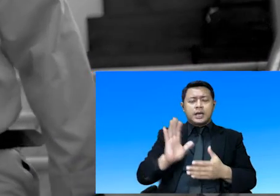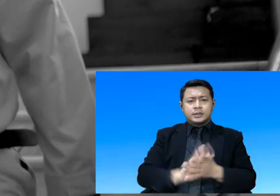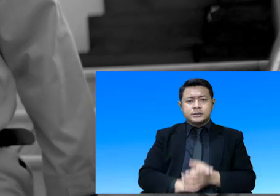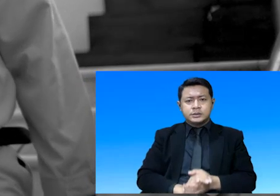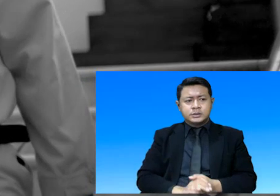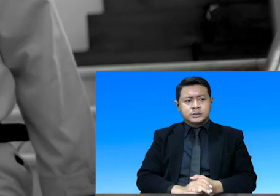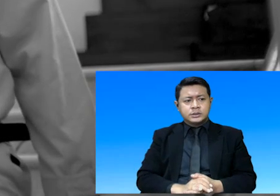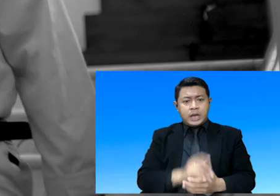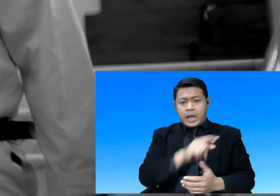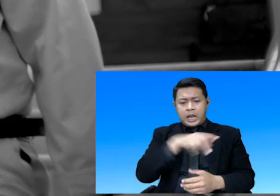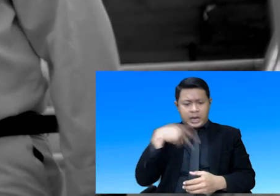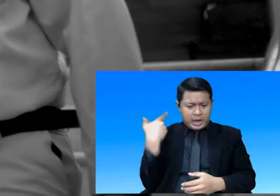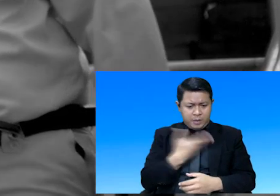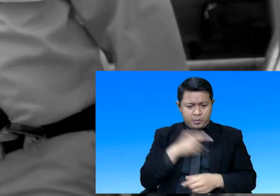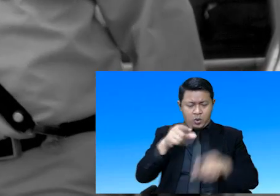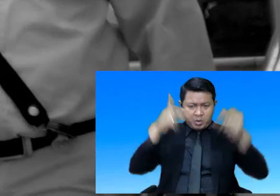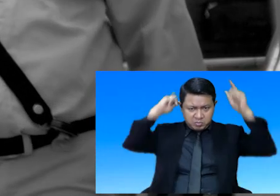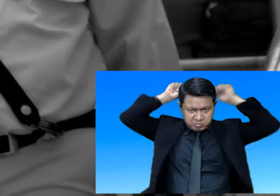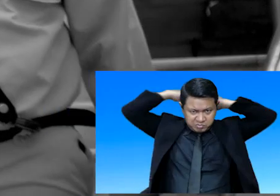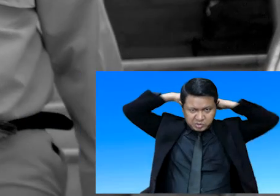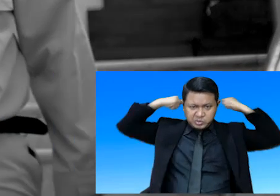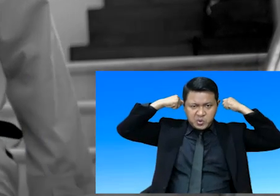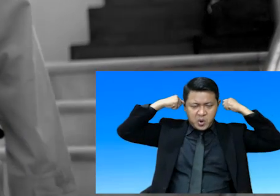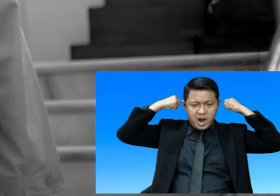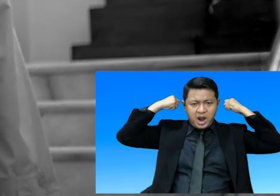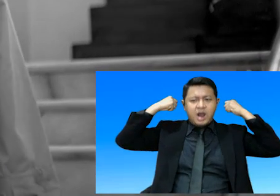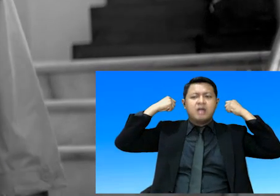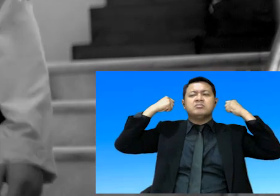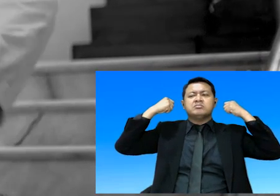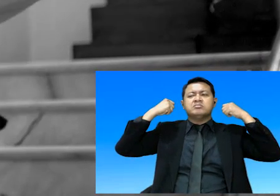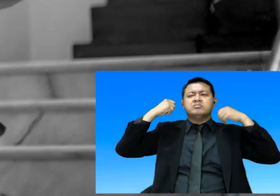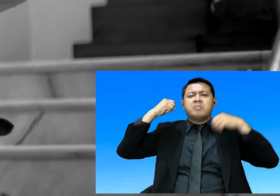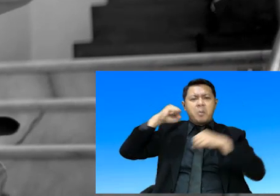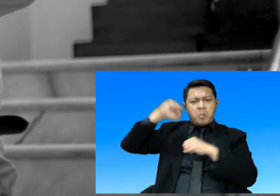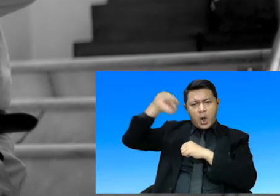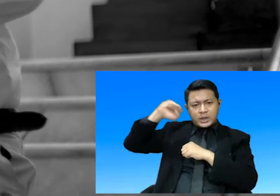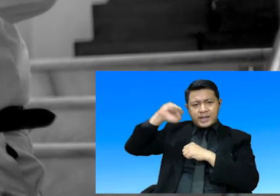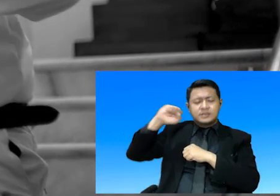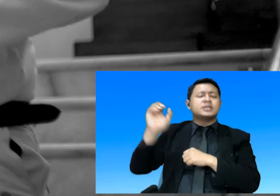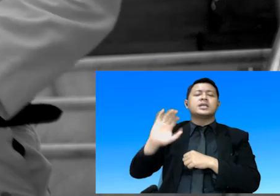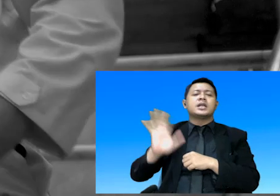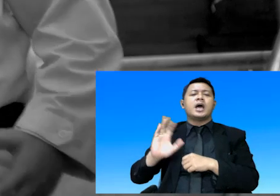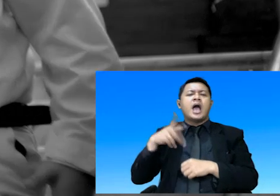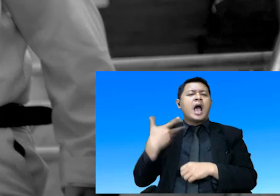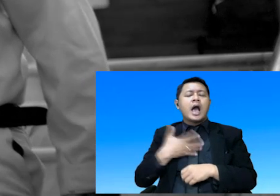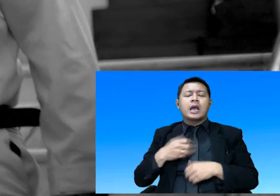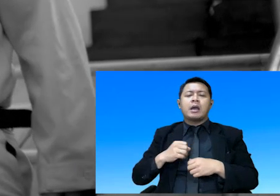Kami para pejuang tidak akan berkeluh kesah. Kami tidak akan